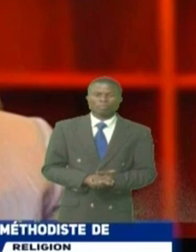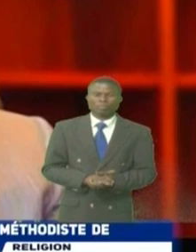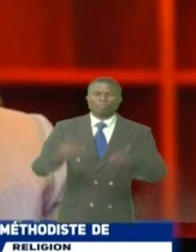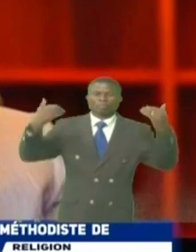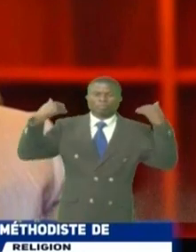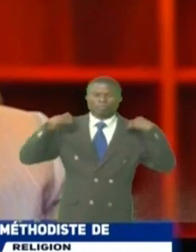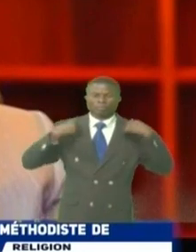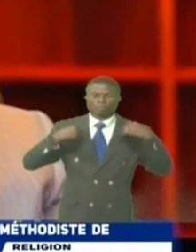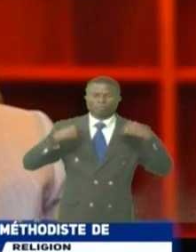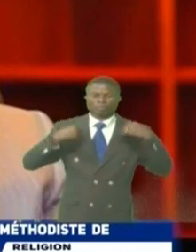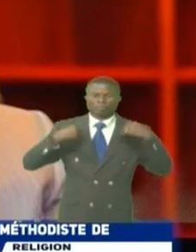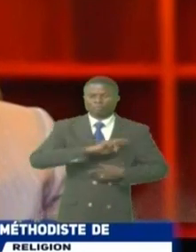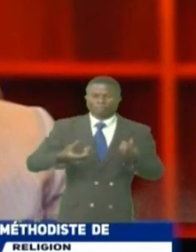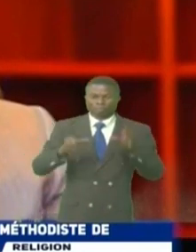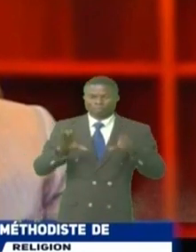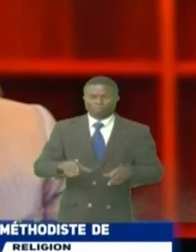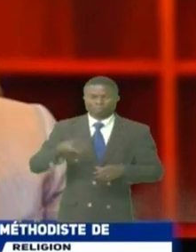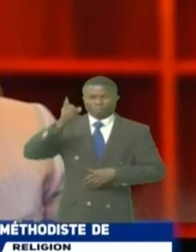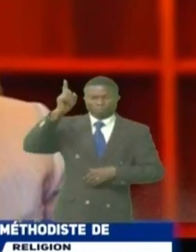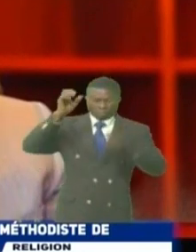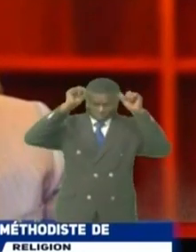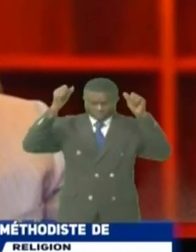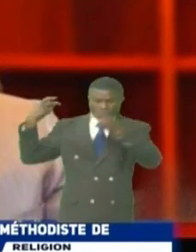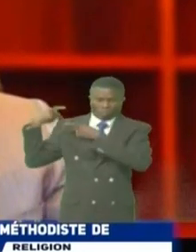le premier président depuis